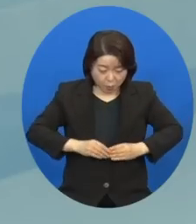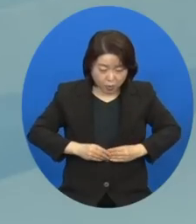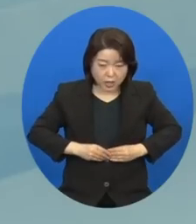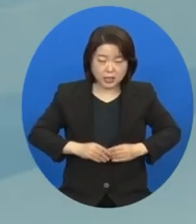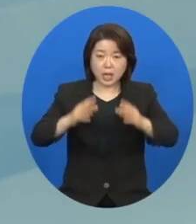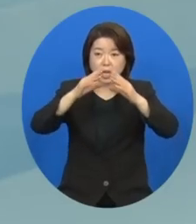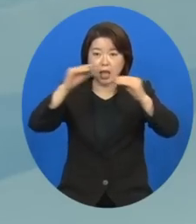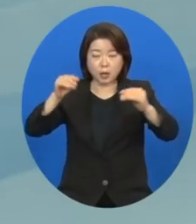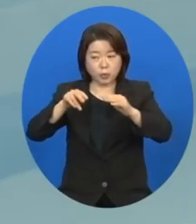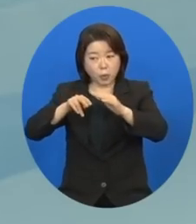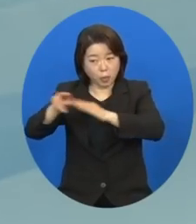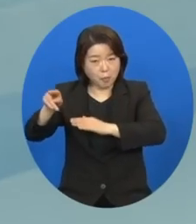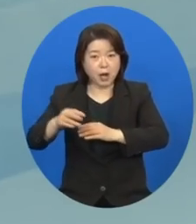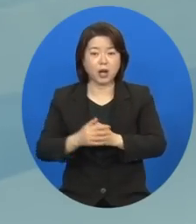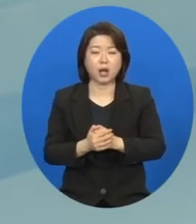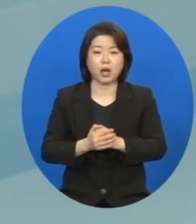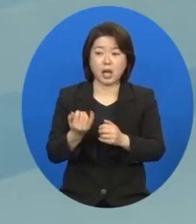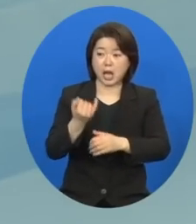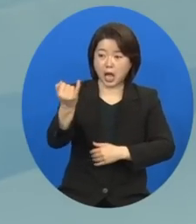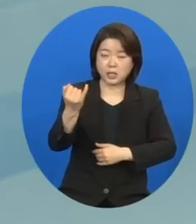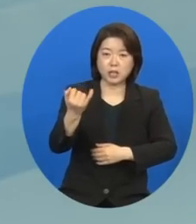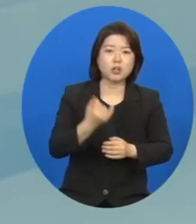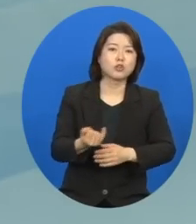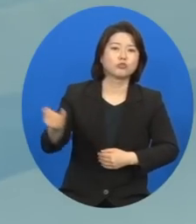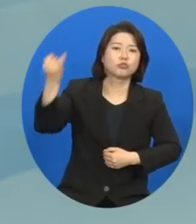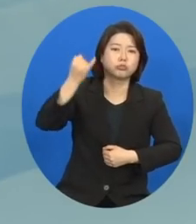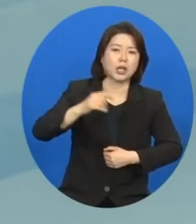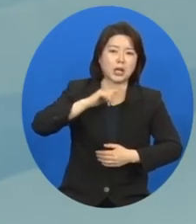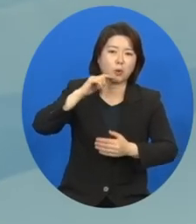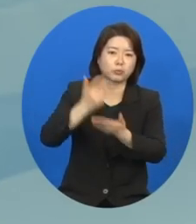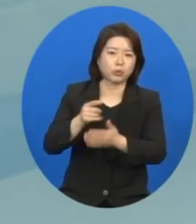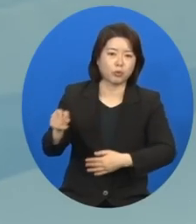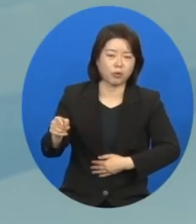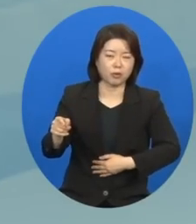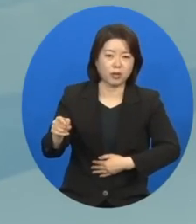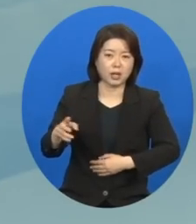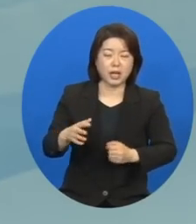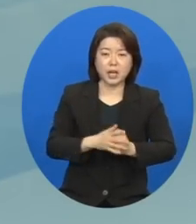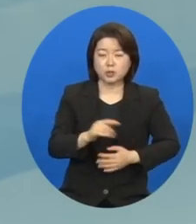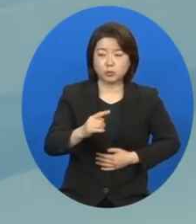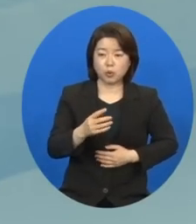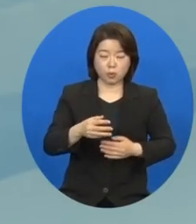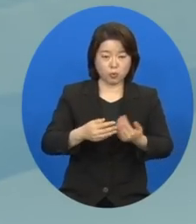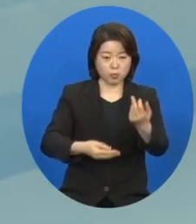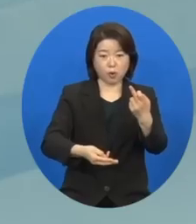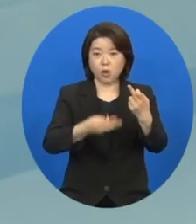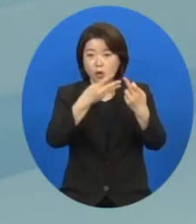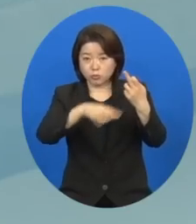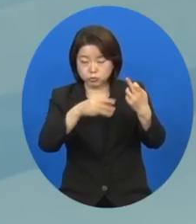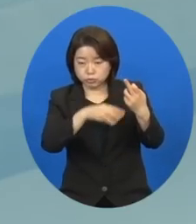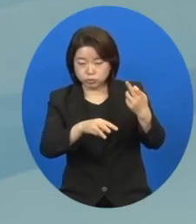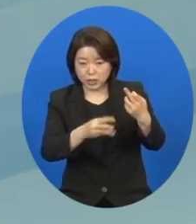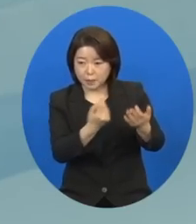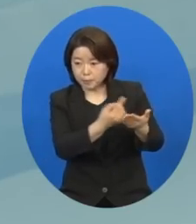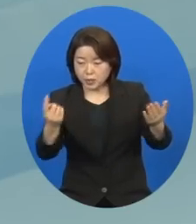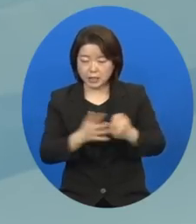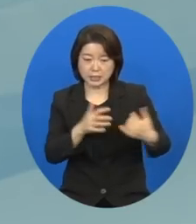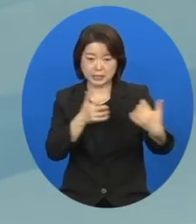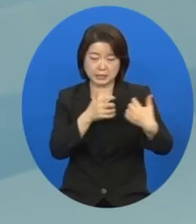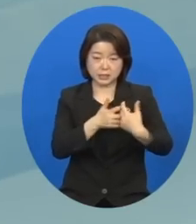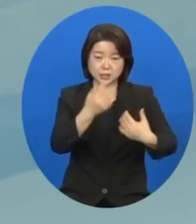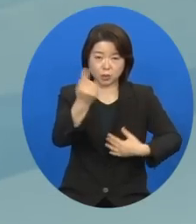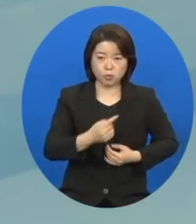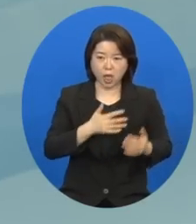도망갑니다. 아내를 누이라고 속입니다. 또한 롯이 떠나자 전쟁 이후에 두려움이 밀려옵니다. 보복에 대한